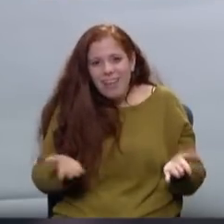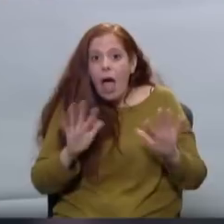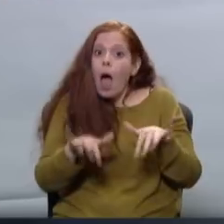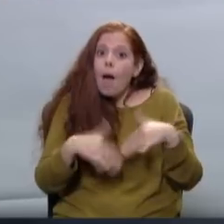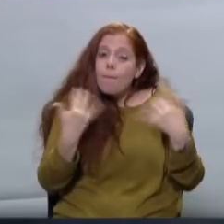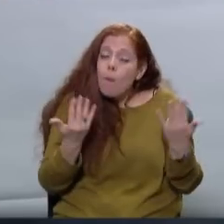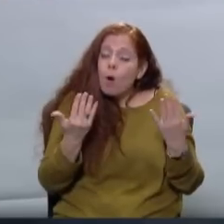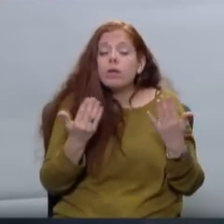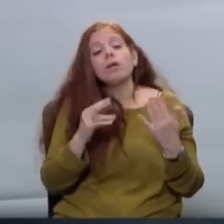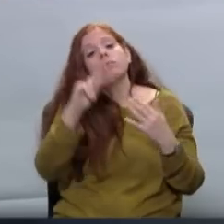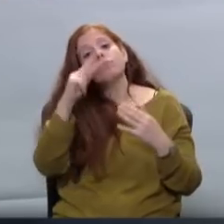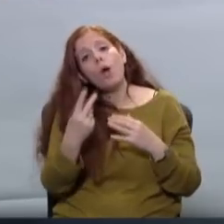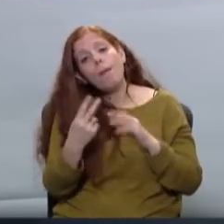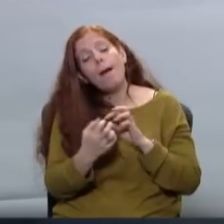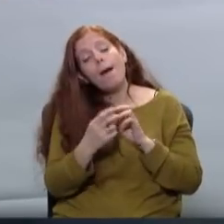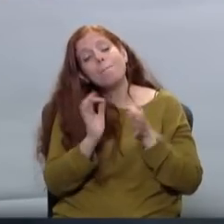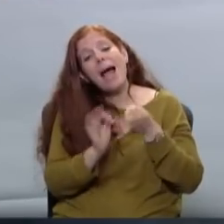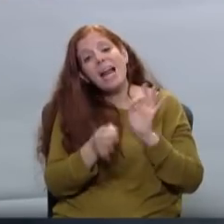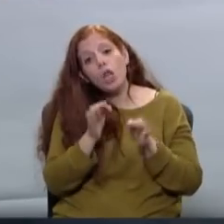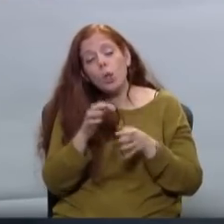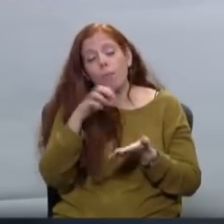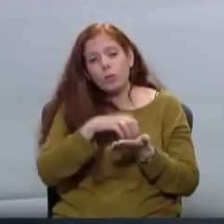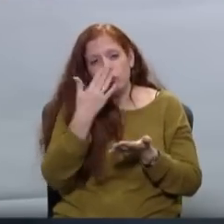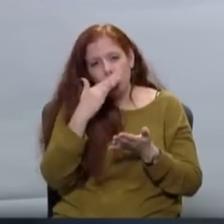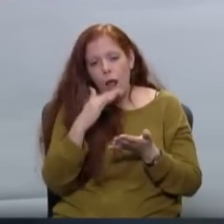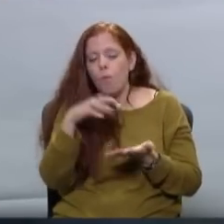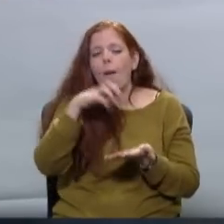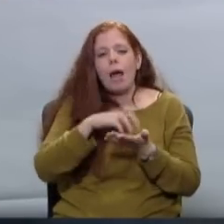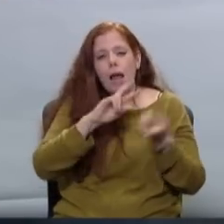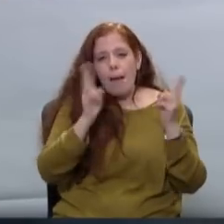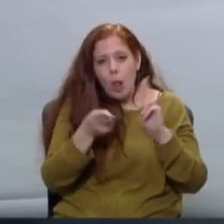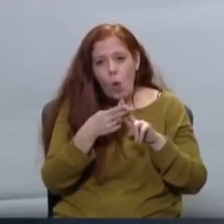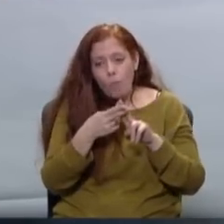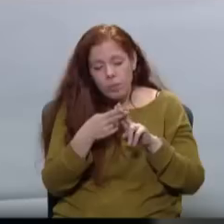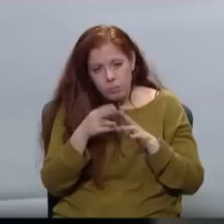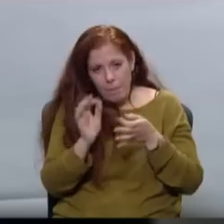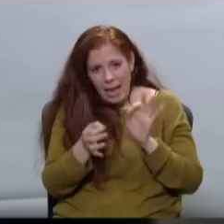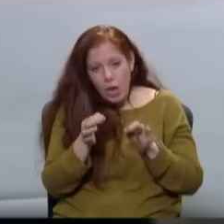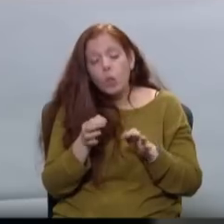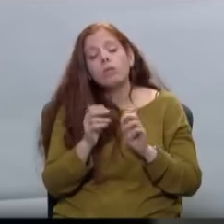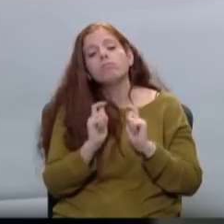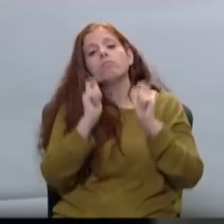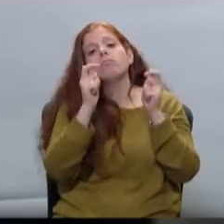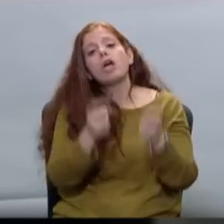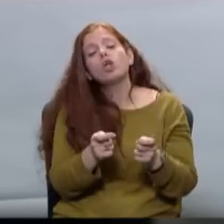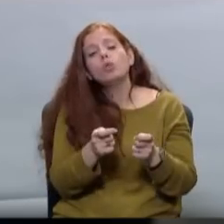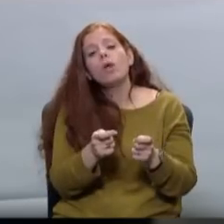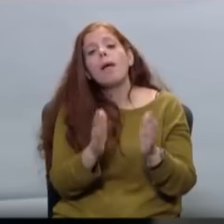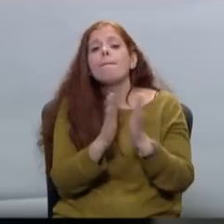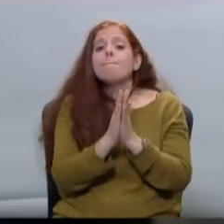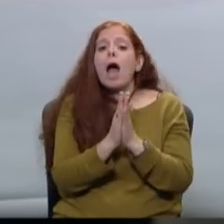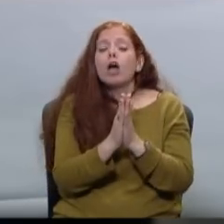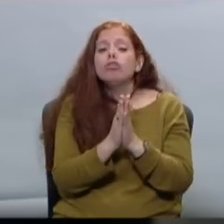בצעד חריג הולכת הפרקליטות, פרקליטות מחוז ירושלים או המחלקה הבינלאומית בפרקליטות, ומגישות